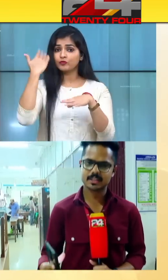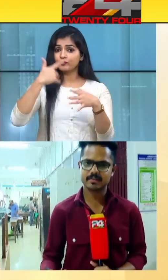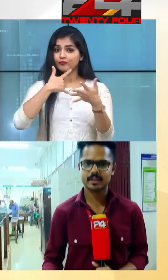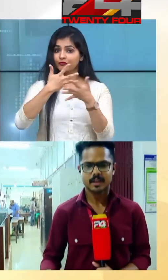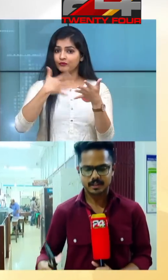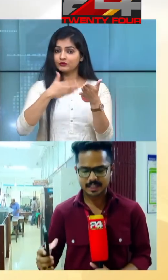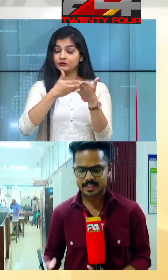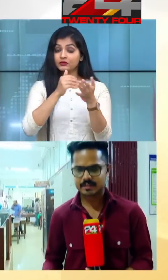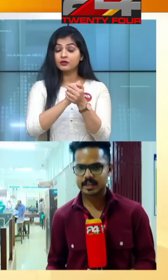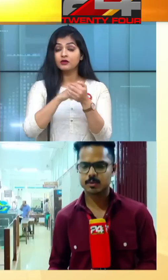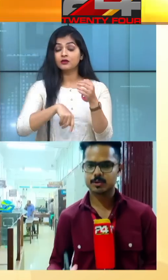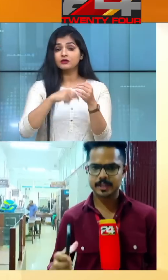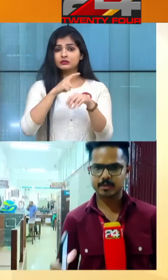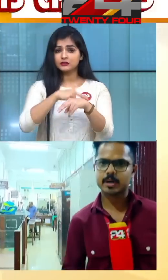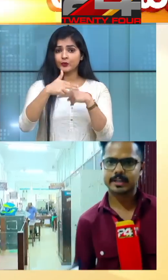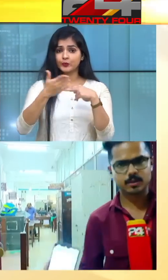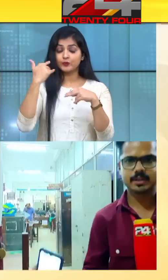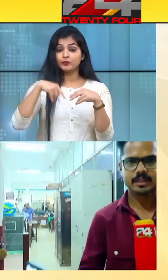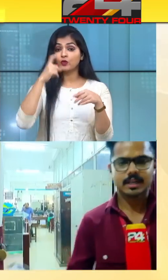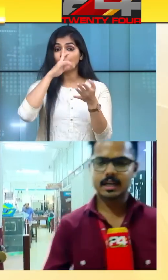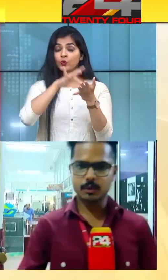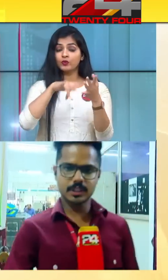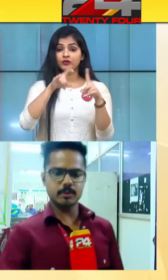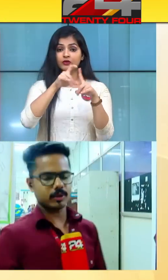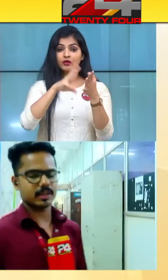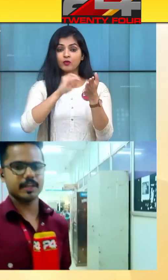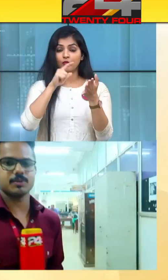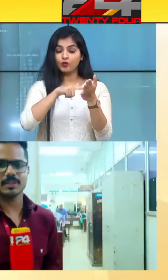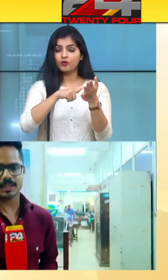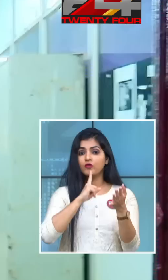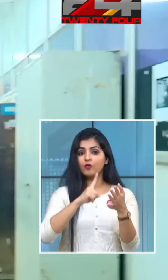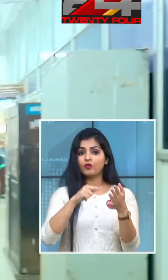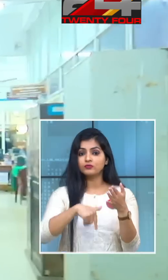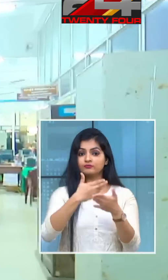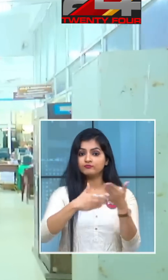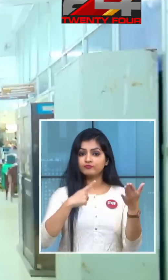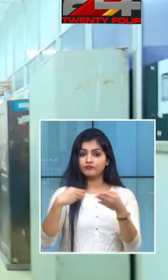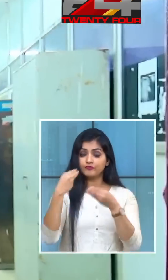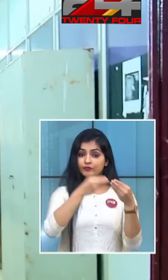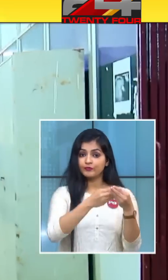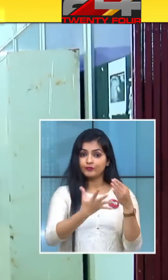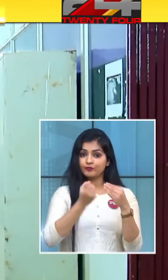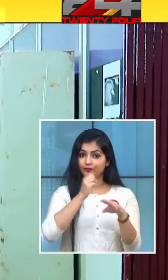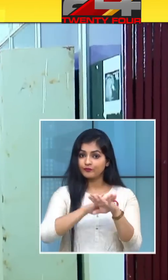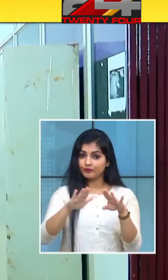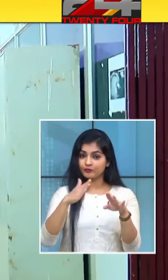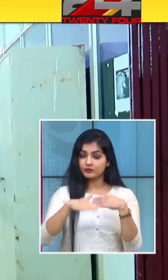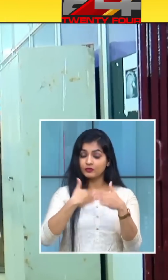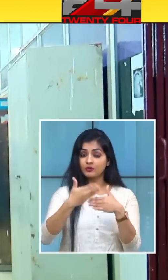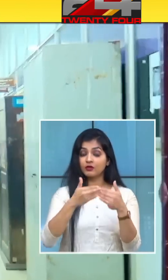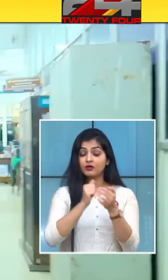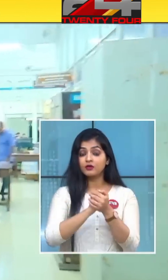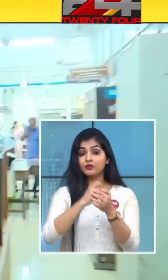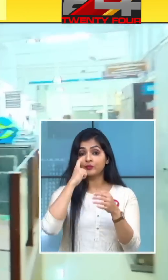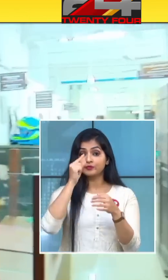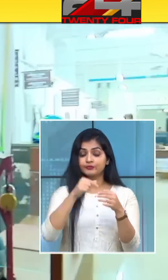ഡോക്ടർ ആശാദേവിയെ കോഴിക്കോട് DMO ആക്കിക്കൊണ്ട് ഉത്തരവ് പുറത്തിറങ്ങിയിട്ടുള്ളത്. ആ ഉത്തരവ് കൈപ്പറ്റിയ ശേഷമാണ് അവർ ആ